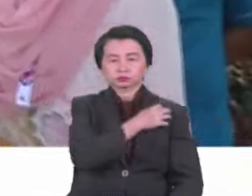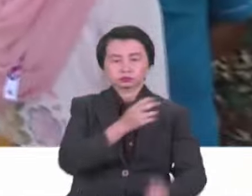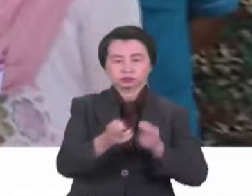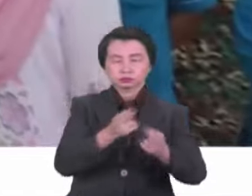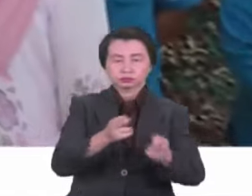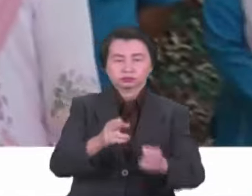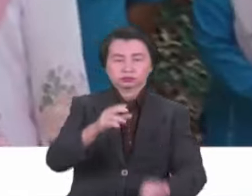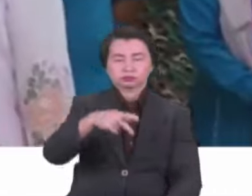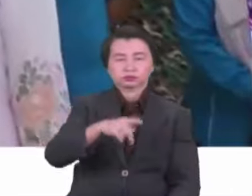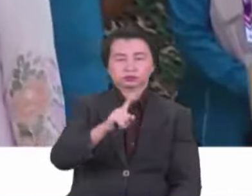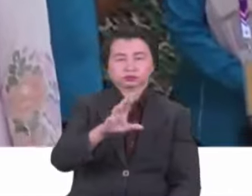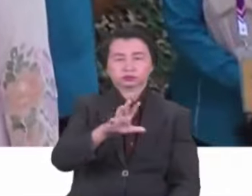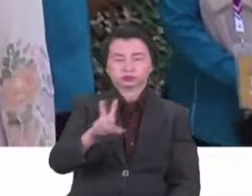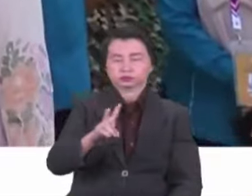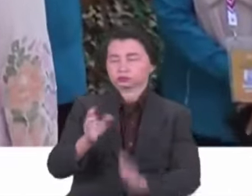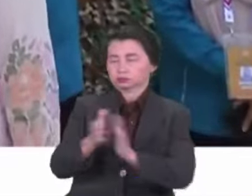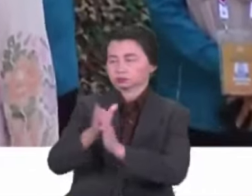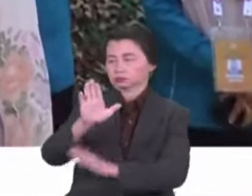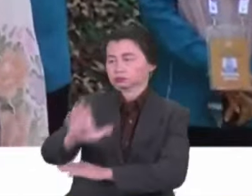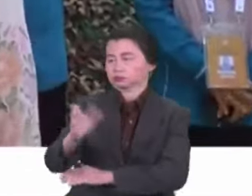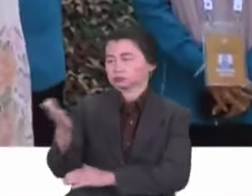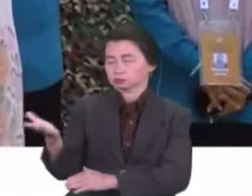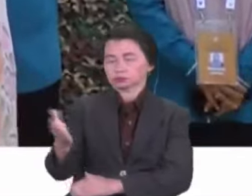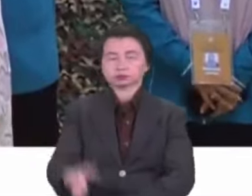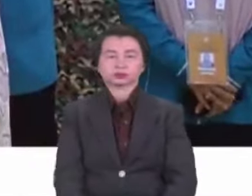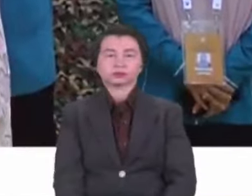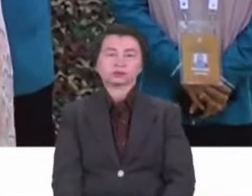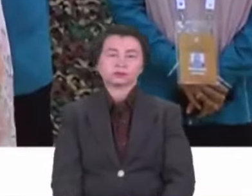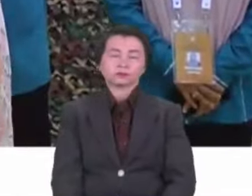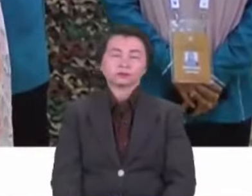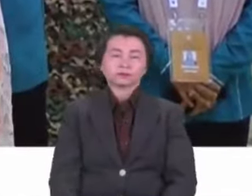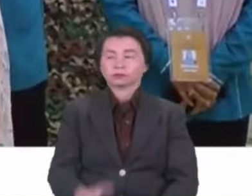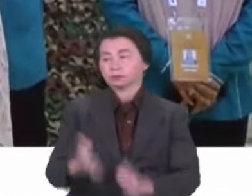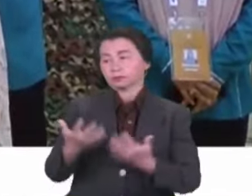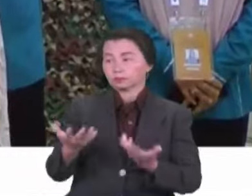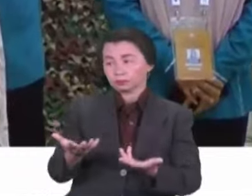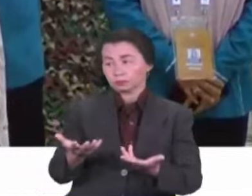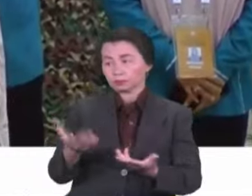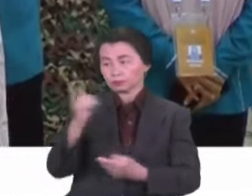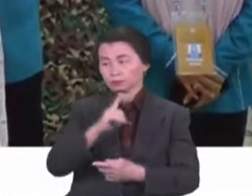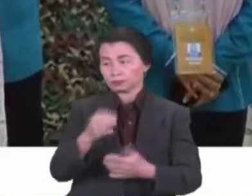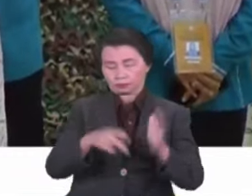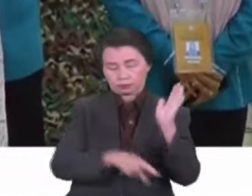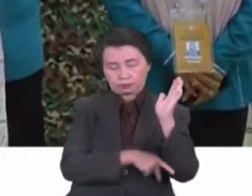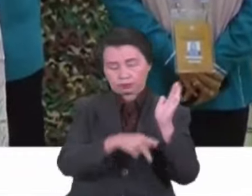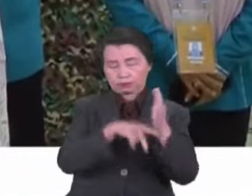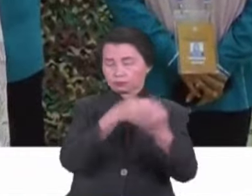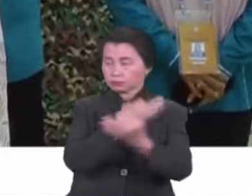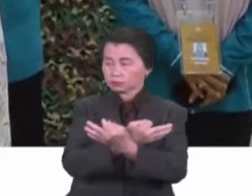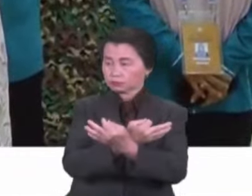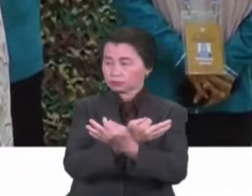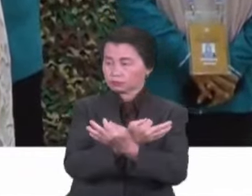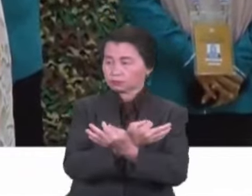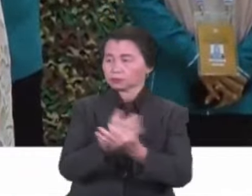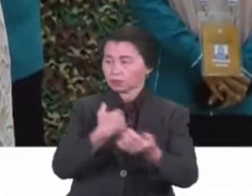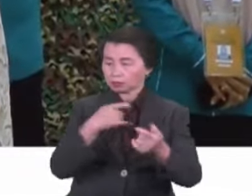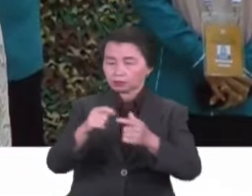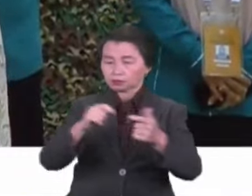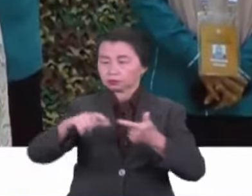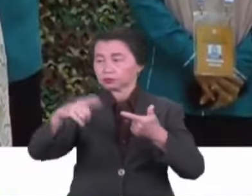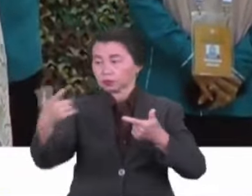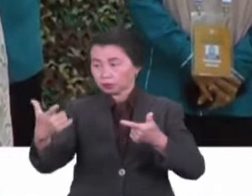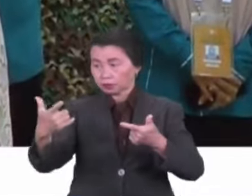Pilihan Raya P152. Selamat petang, Puan. Selamat petang. Jadi macam mana untuk hari ini di Parlimen Keluang, selain Kem Mahkota ada tempat lain